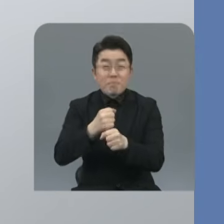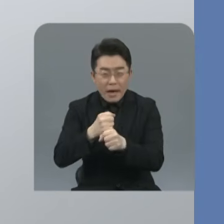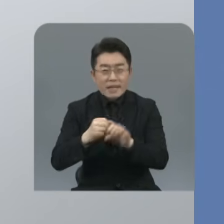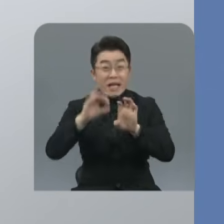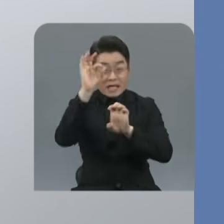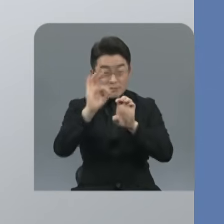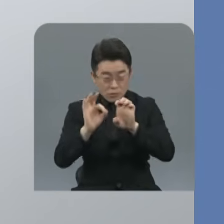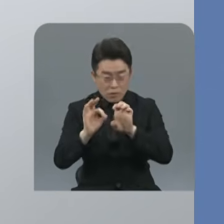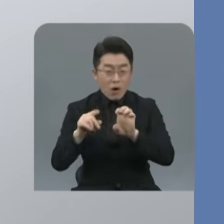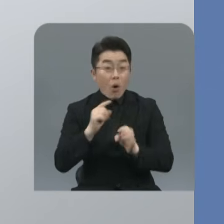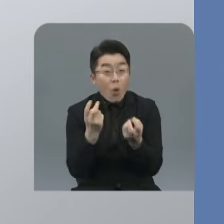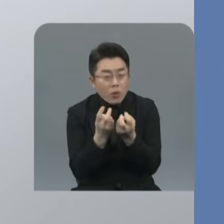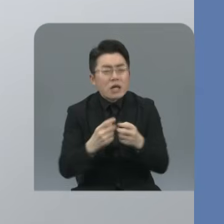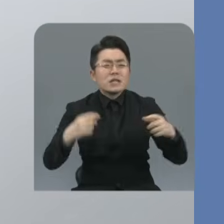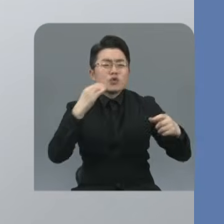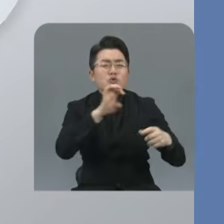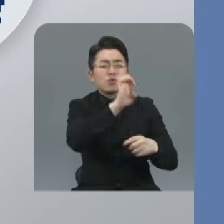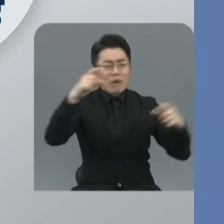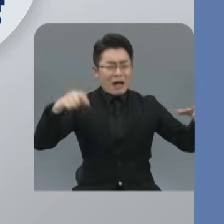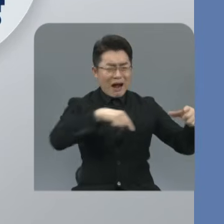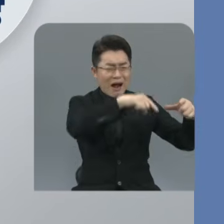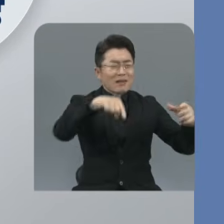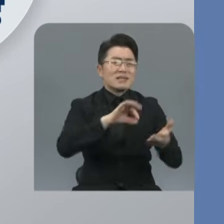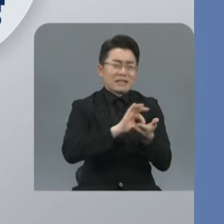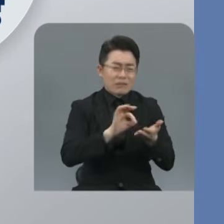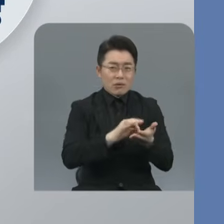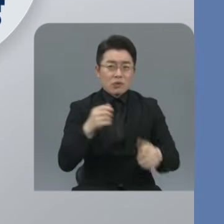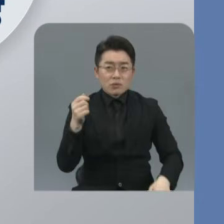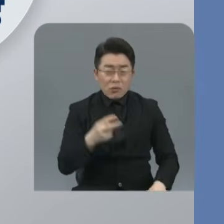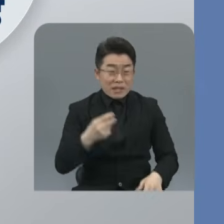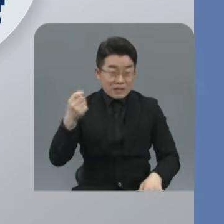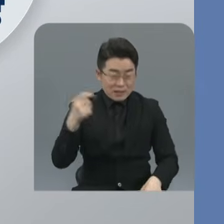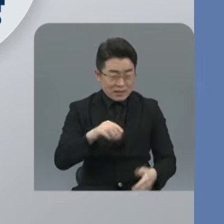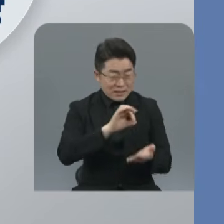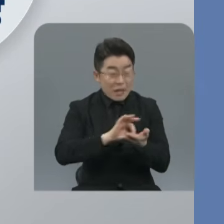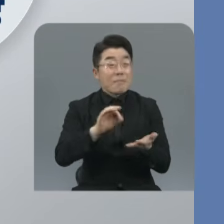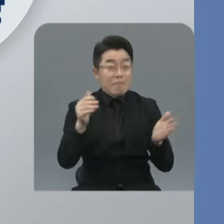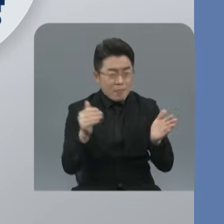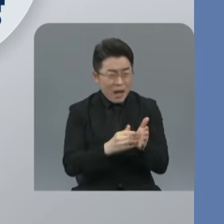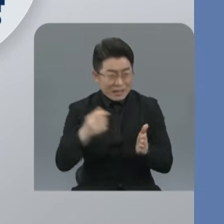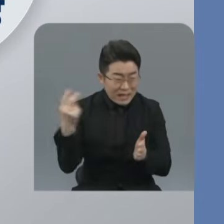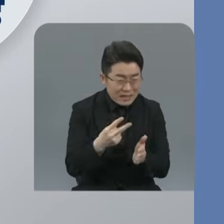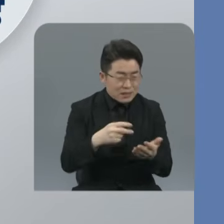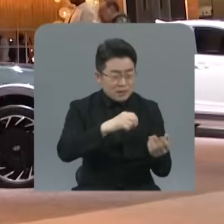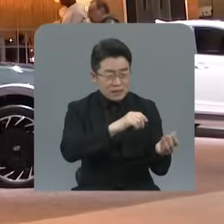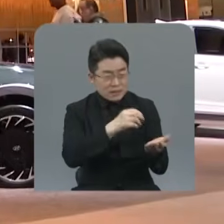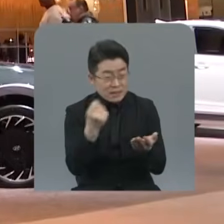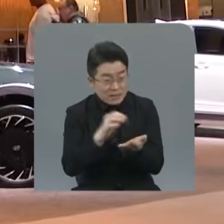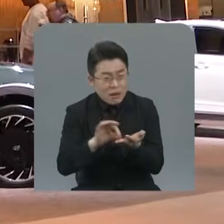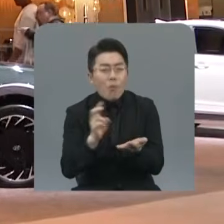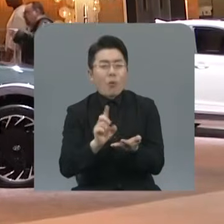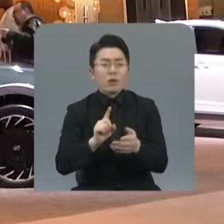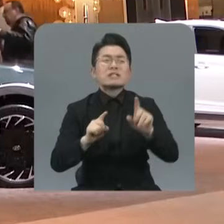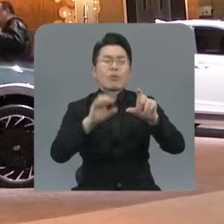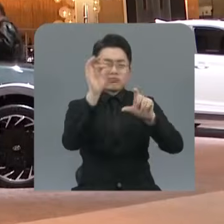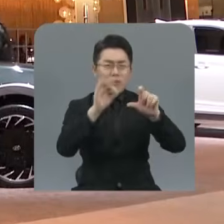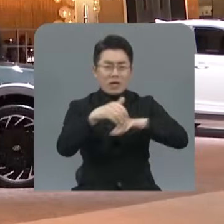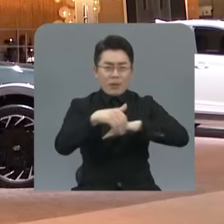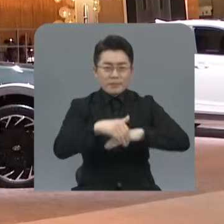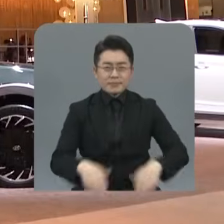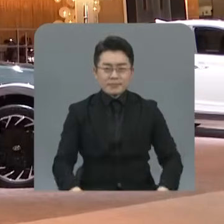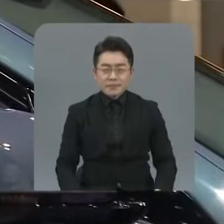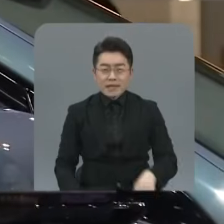EU 울타리 안에서 해결하고 재활용 비율도 15% 이상 달성한다는 목표입니다. 전기차 모터의